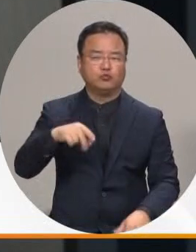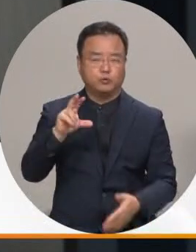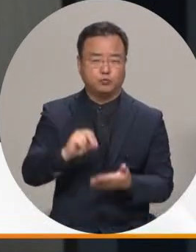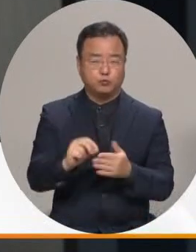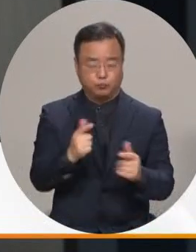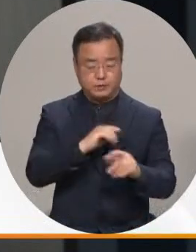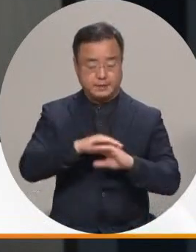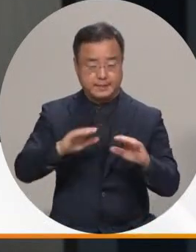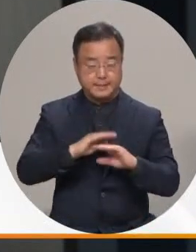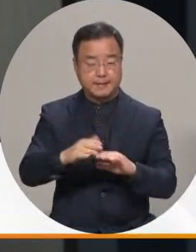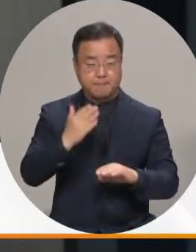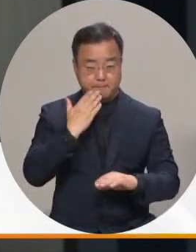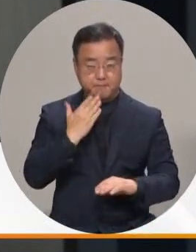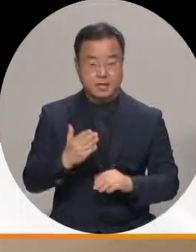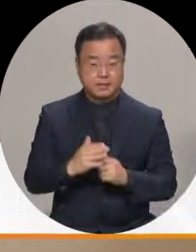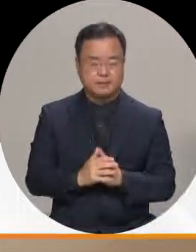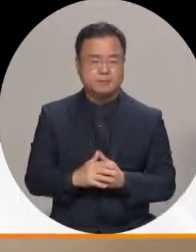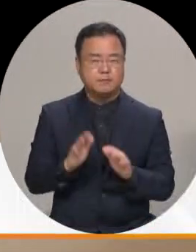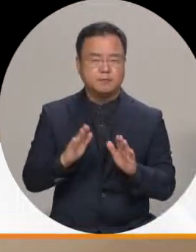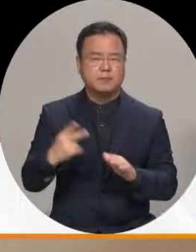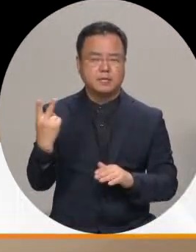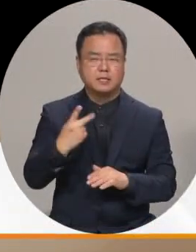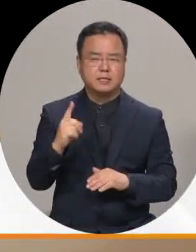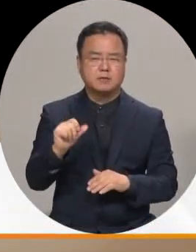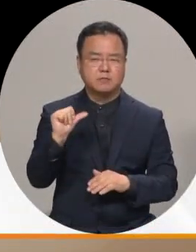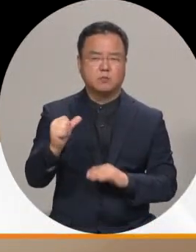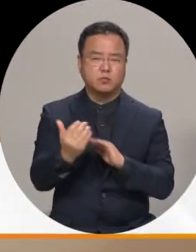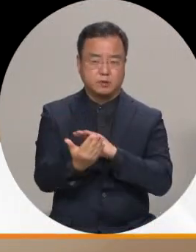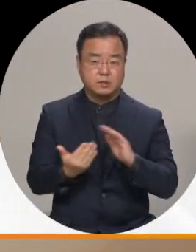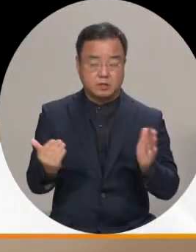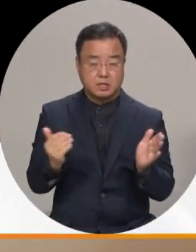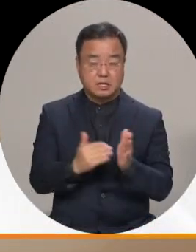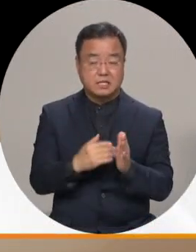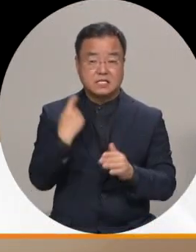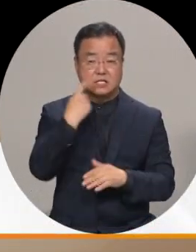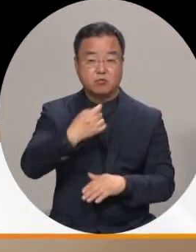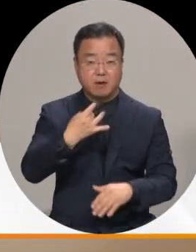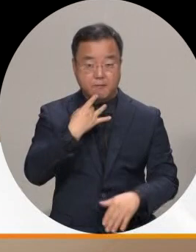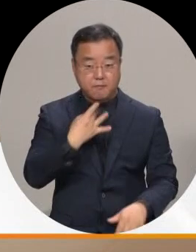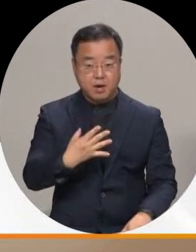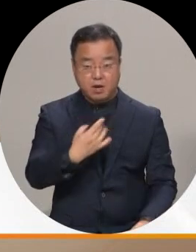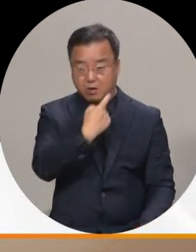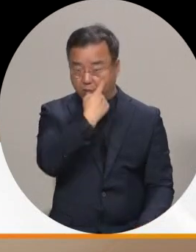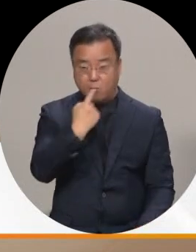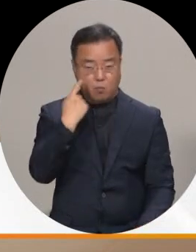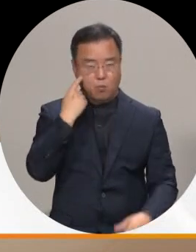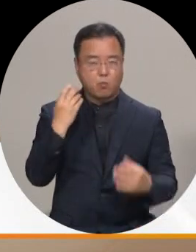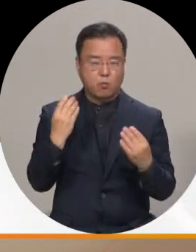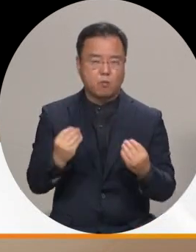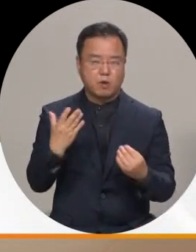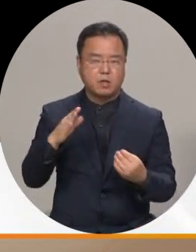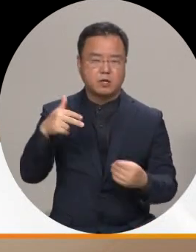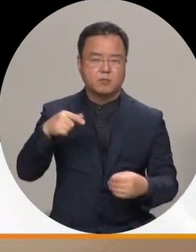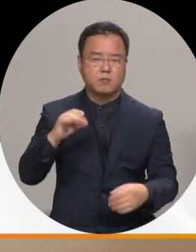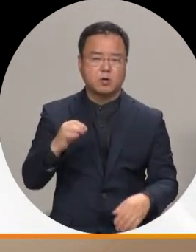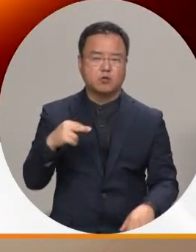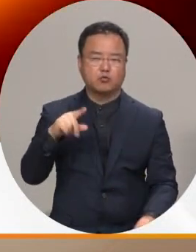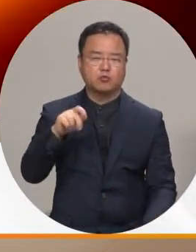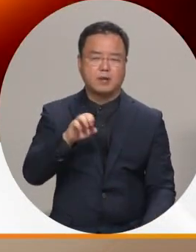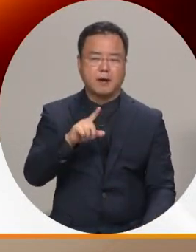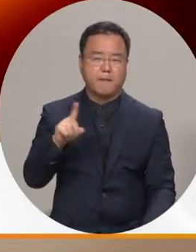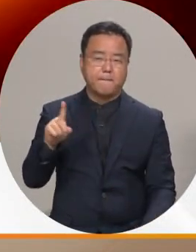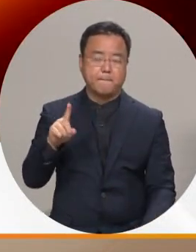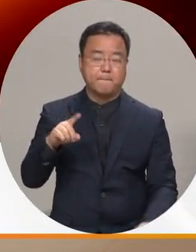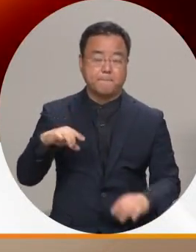있습니다 어 2015년 이전까지는 이론적으로만 그 존재를 확인할 수 있었던 블랙 홀이지만 어 중력파의 관측 기술 그리고